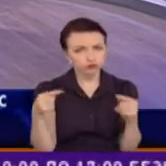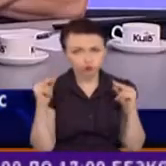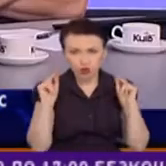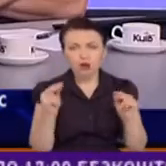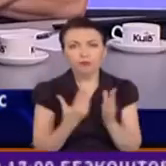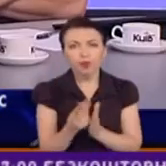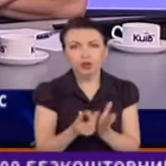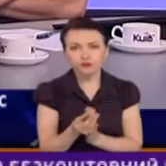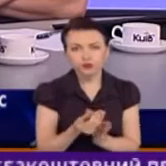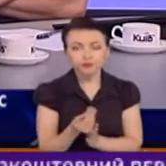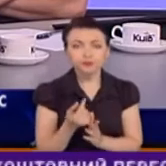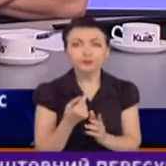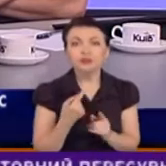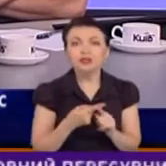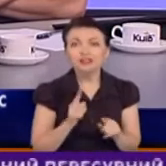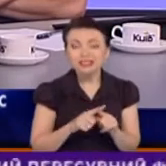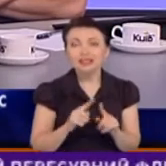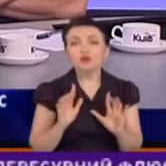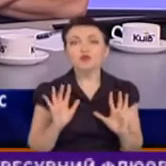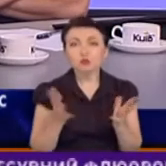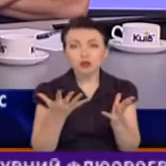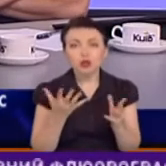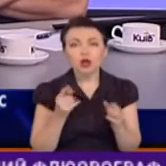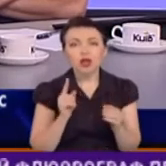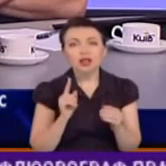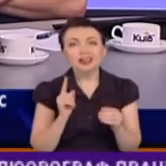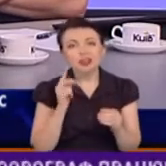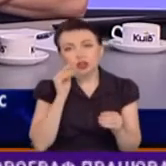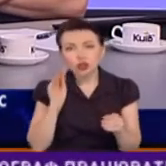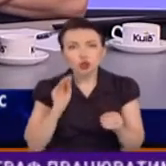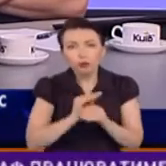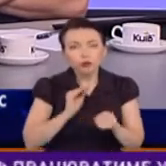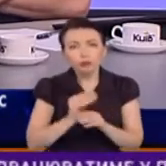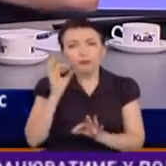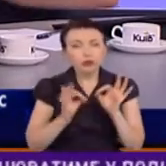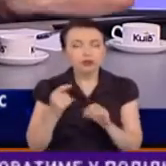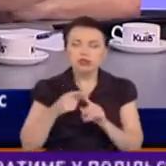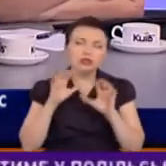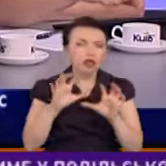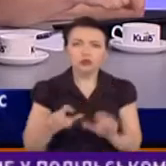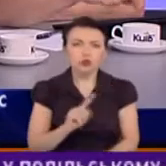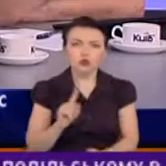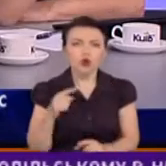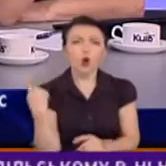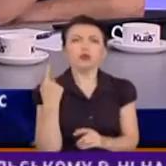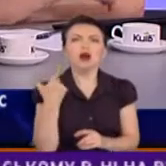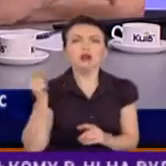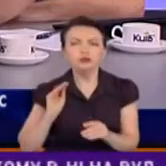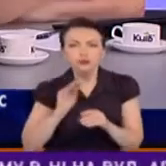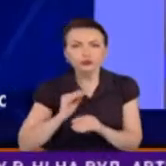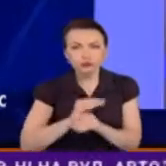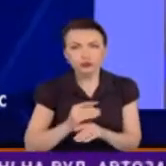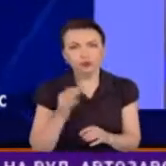в даному випадку до нарахування облгазів незаконні. Але тут є, тут дійсно не все так просто, там